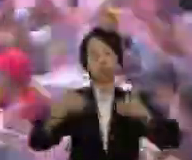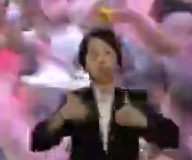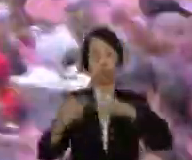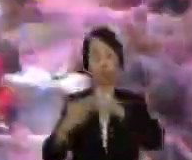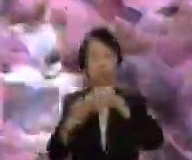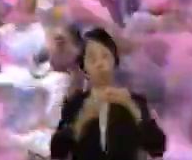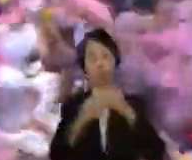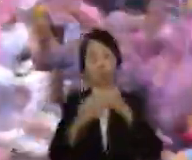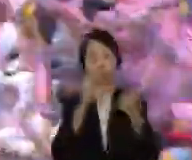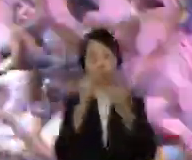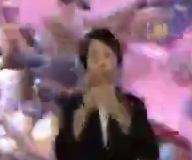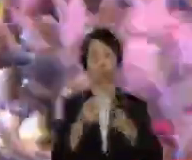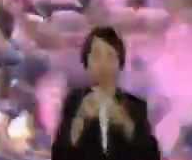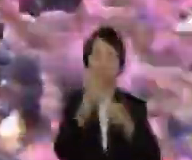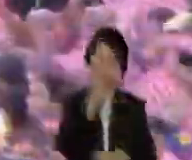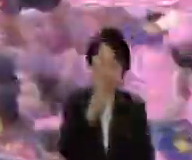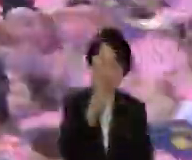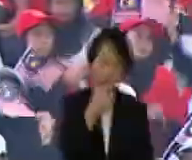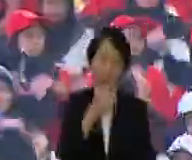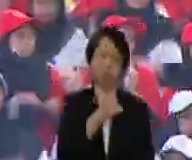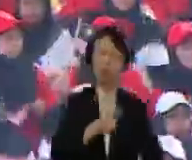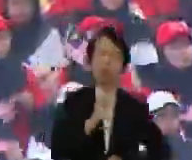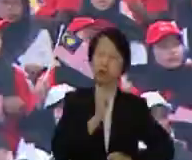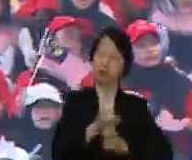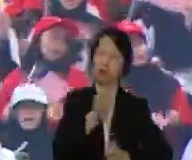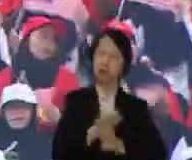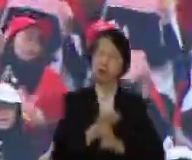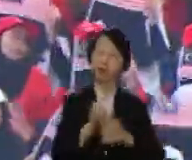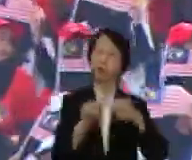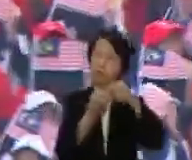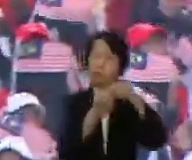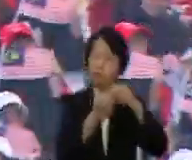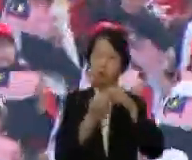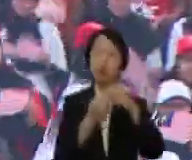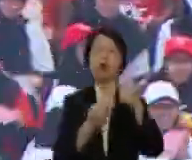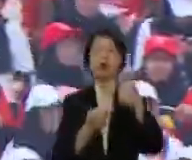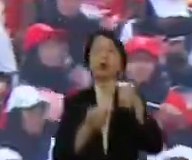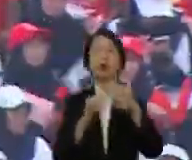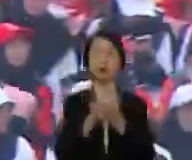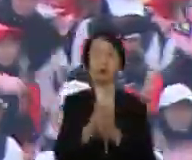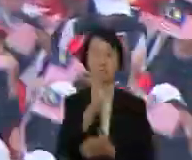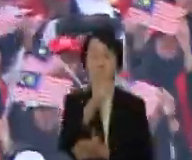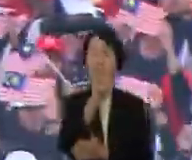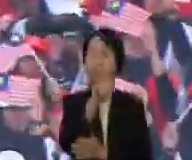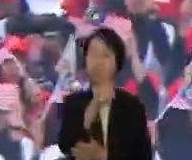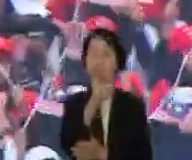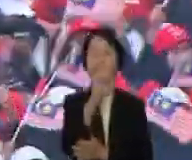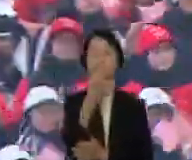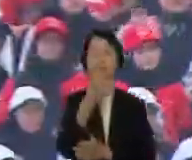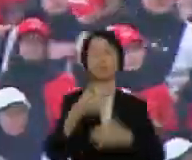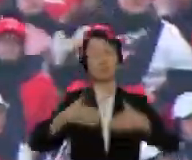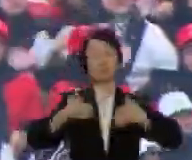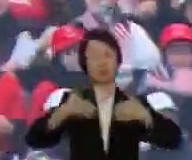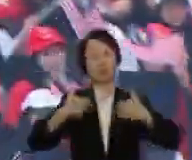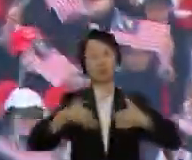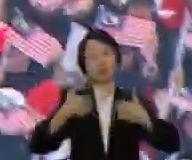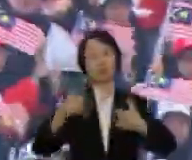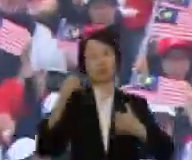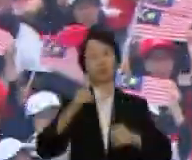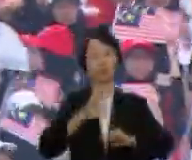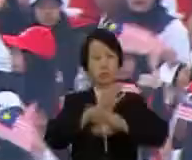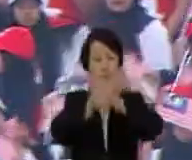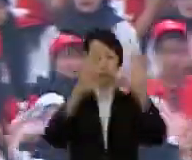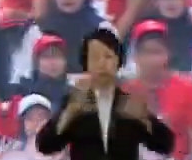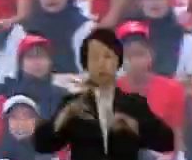Betul. Kita dalam keadaan bersedih dan juga susah payah pun bersatu padu. Jadi ini adalah sesuatu yang sangat menggembirakan. Dan